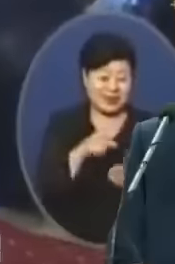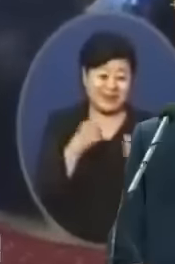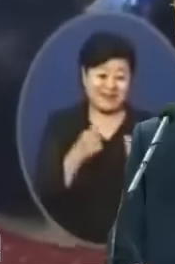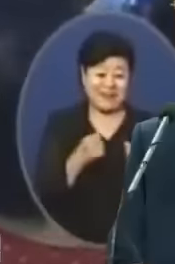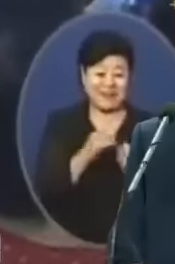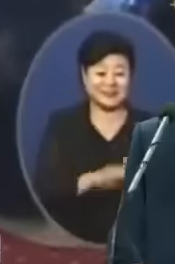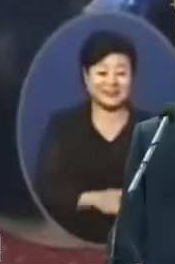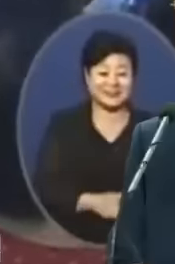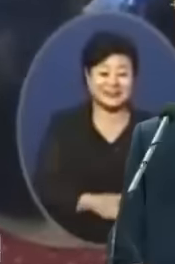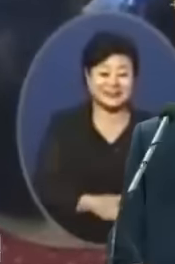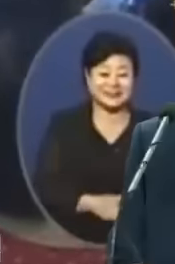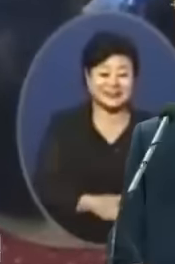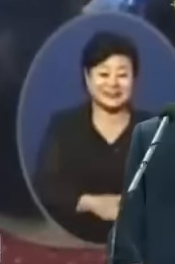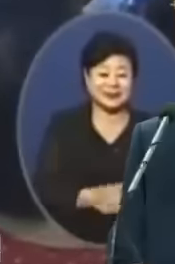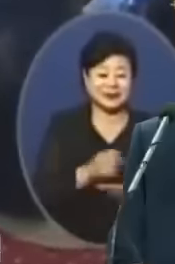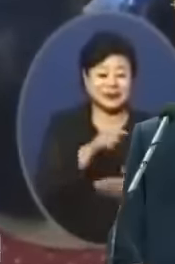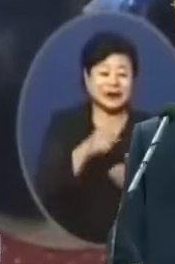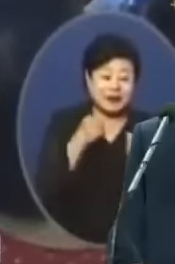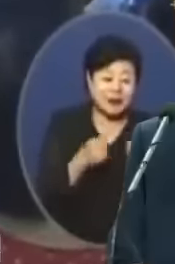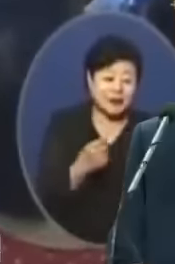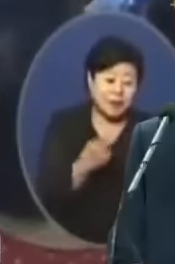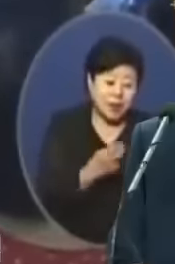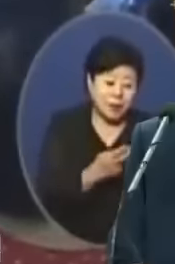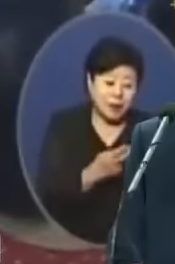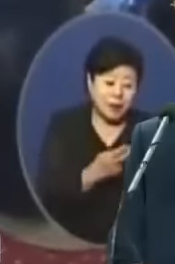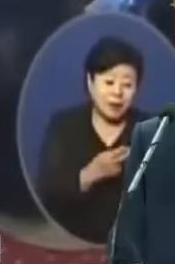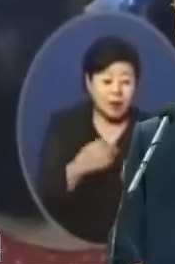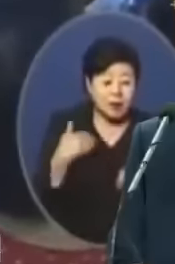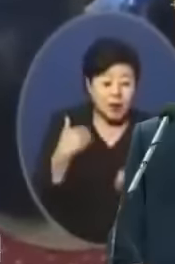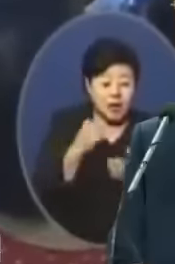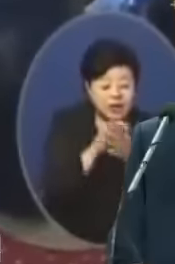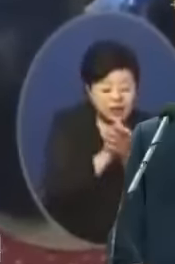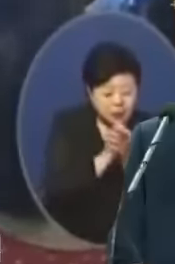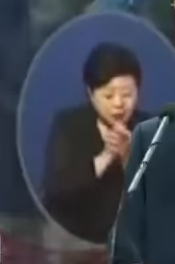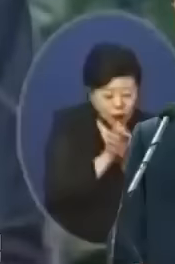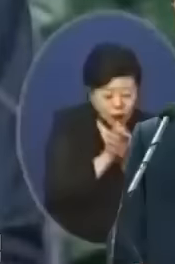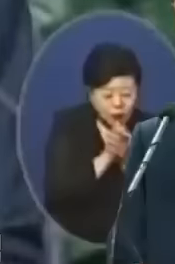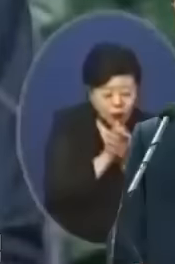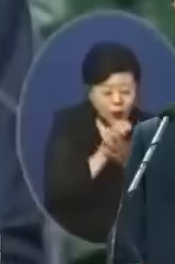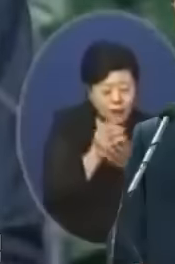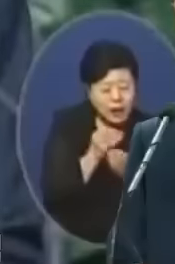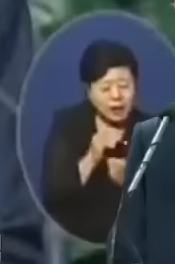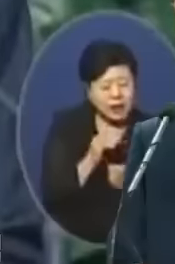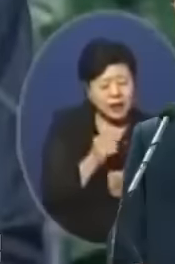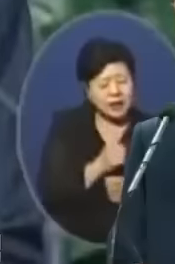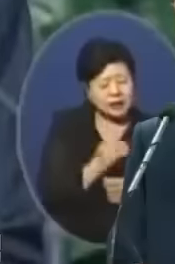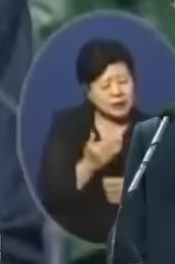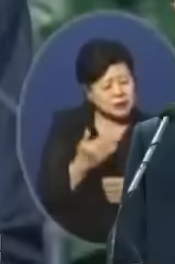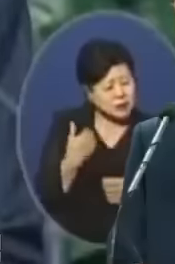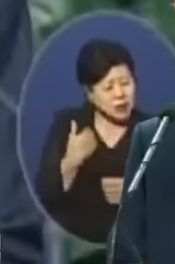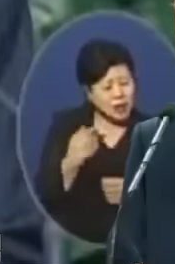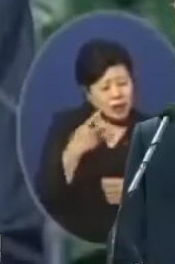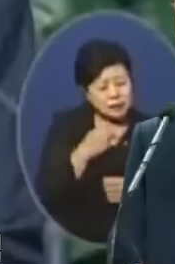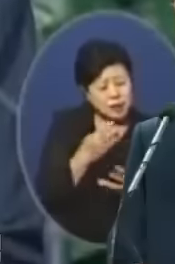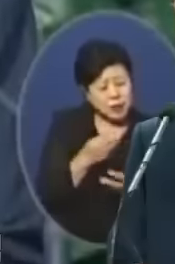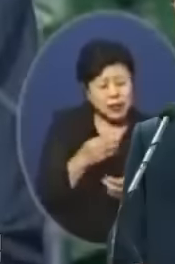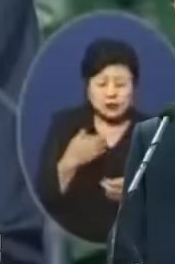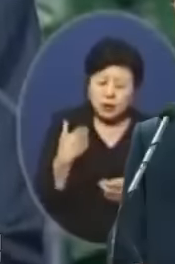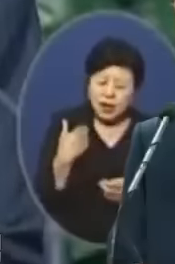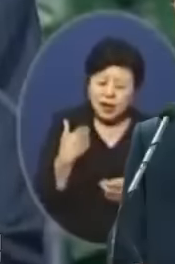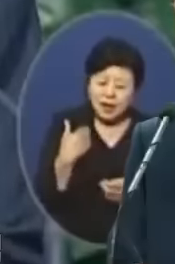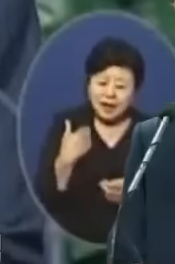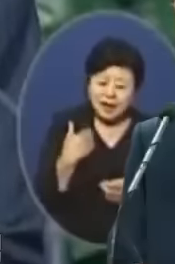것입니다. 어떻게 주 안에 거하느냐? 몰라요. 기도를 얼마나 해야 될지 금식을 얼마나 해야 될지